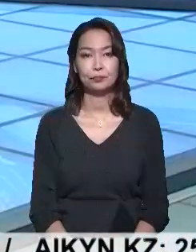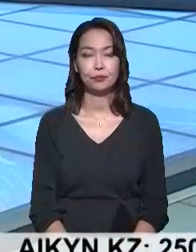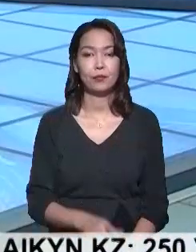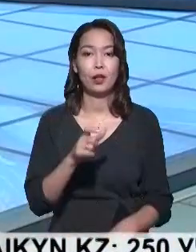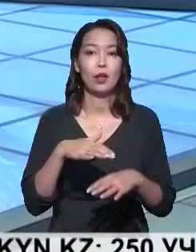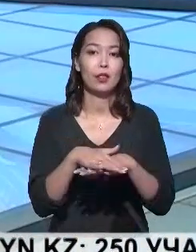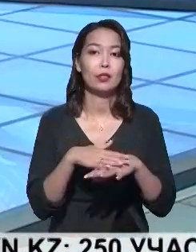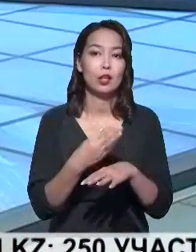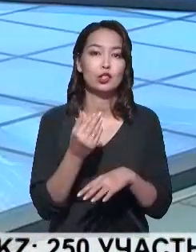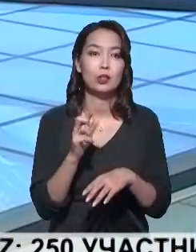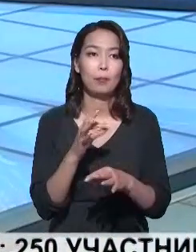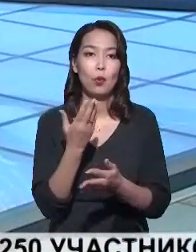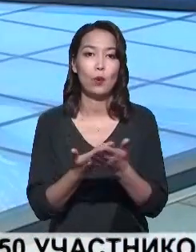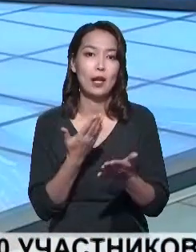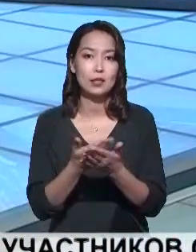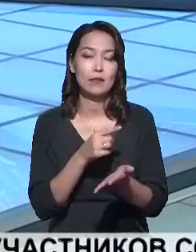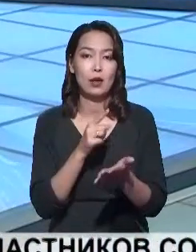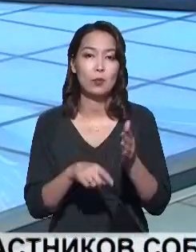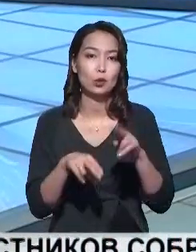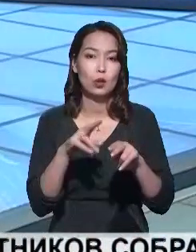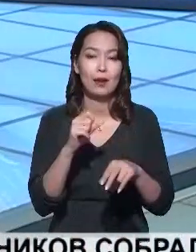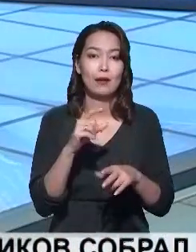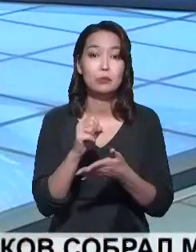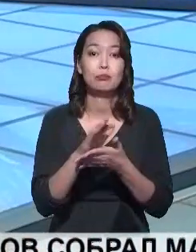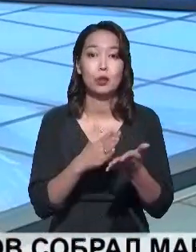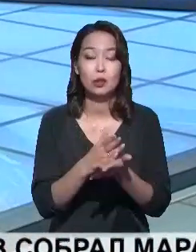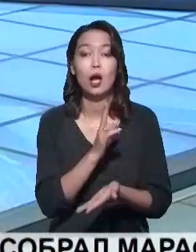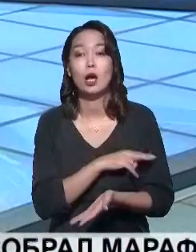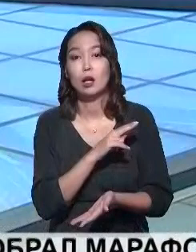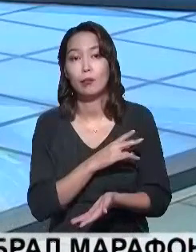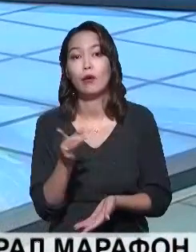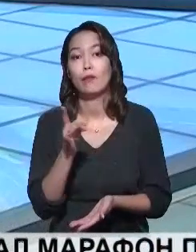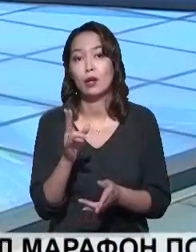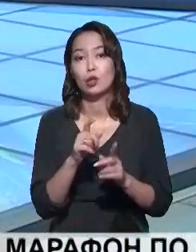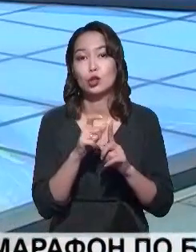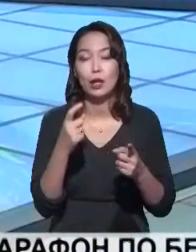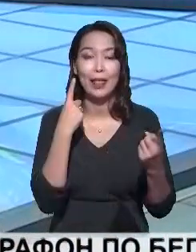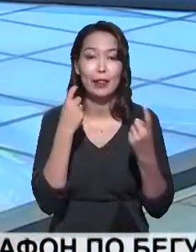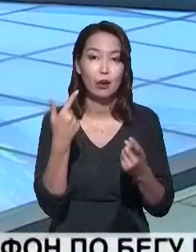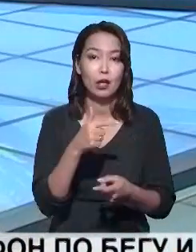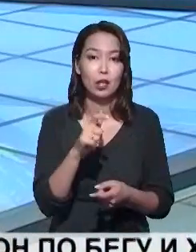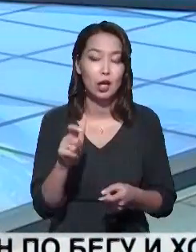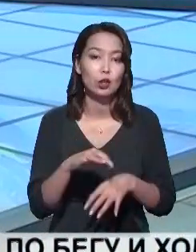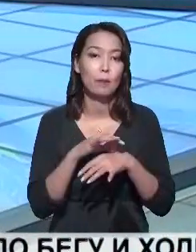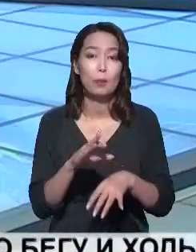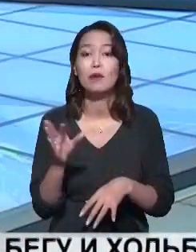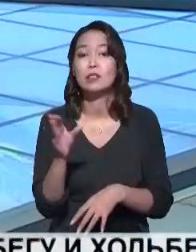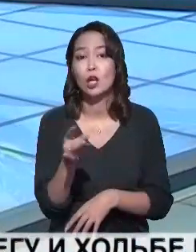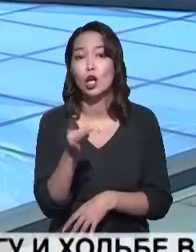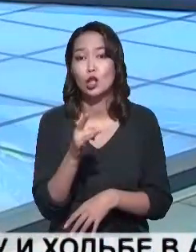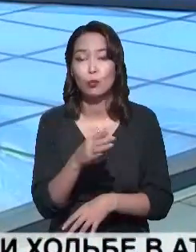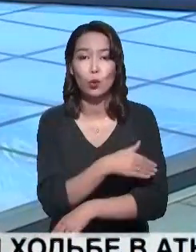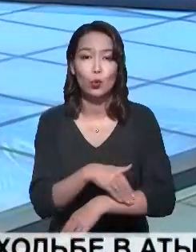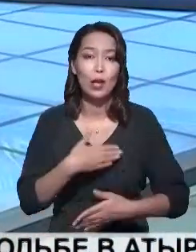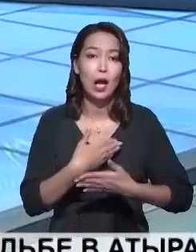Народный штаб по разъяснению вопросов строительства АЭС продолжает работу в регионах. К слову, информирование граждан проходит по всей республике. На